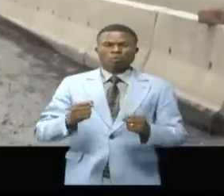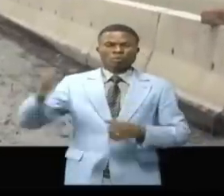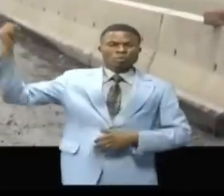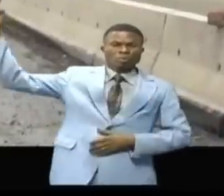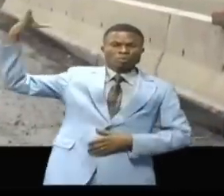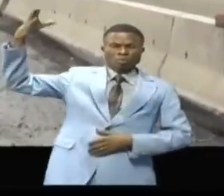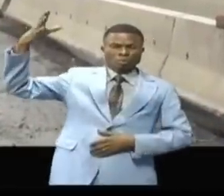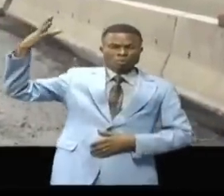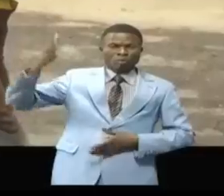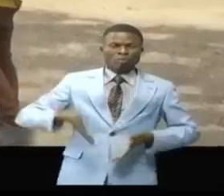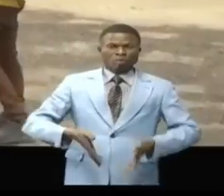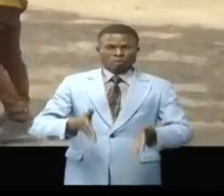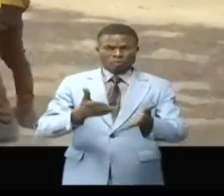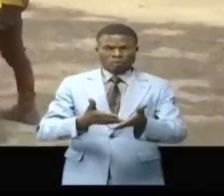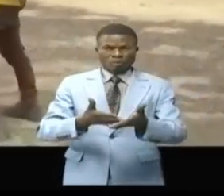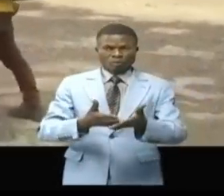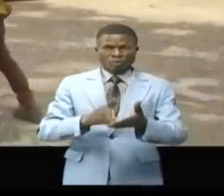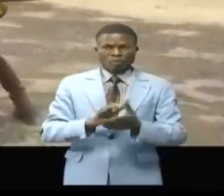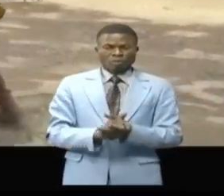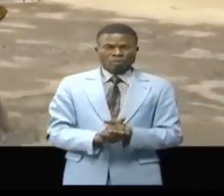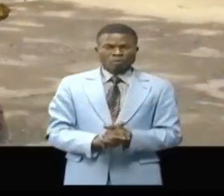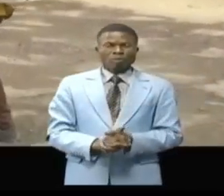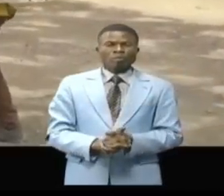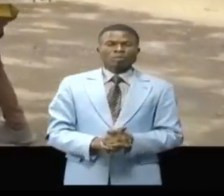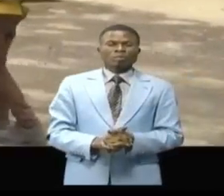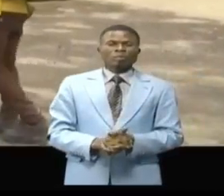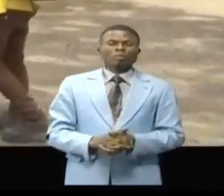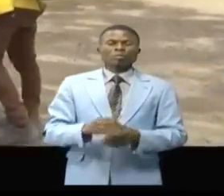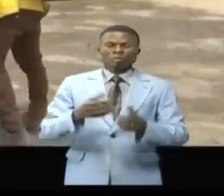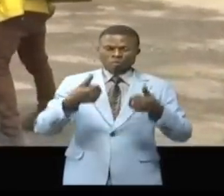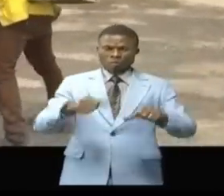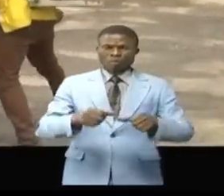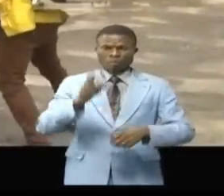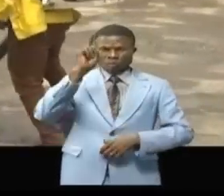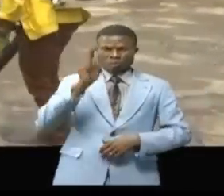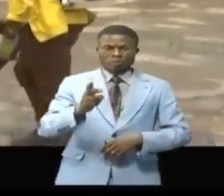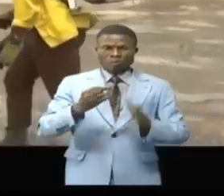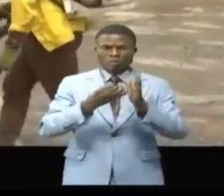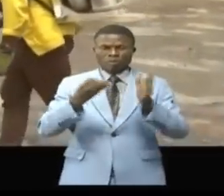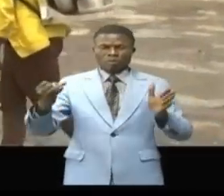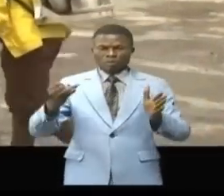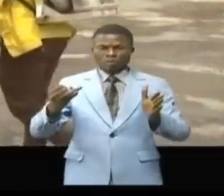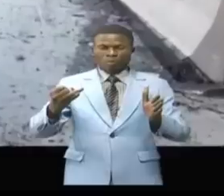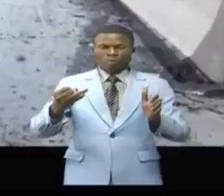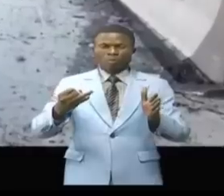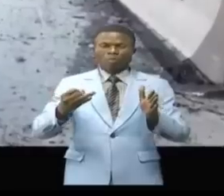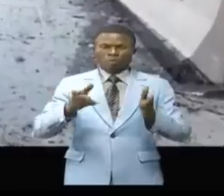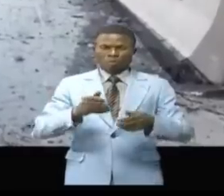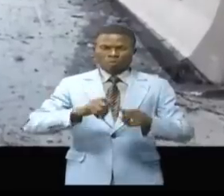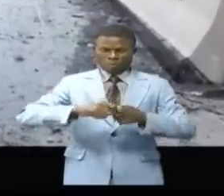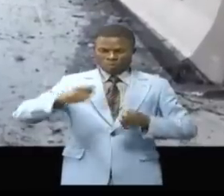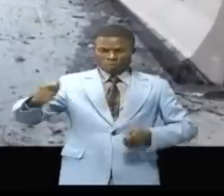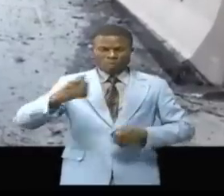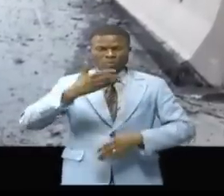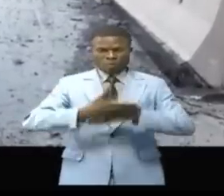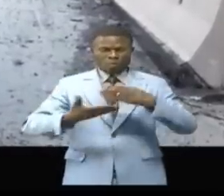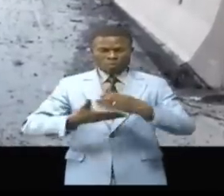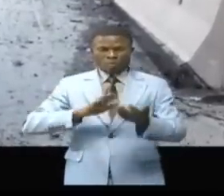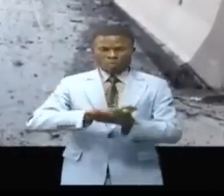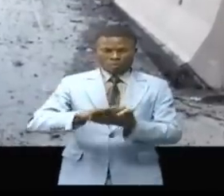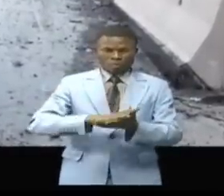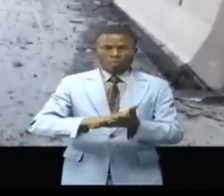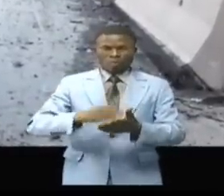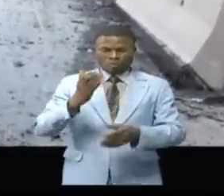de la voie. Sur les 3,5 km, il ne reste que 270 mètres à asphalter et où se concentrent actuellement les